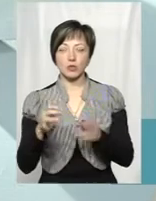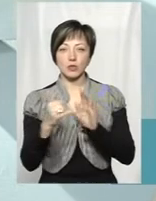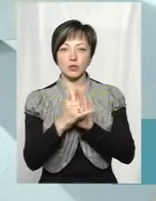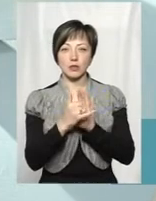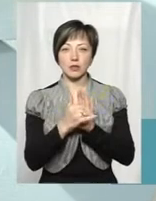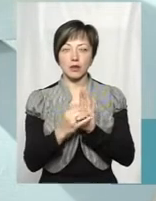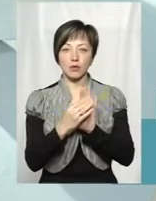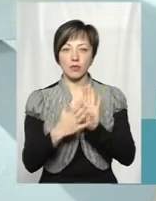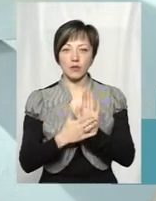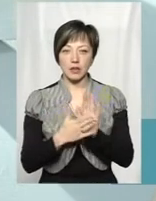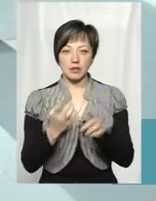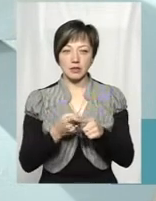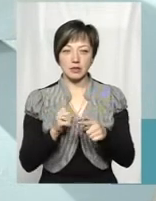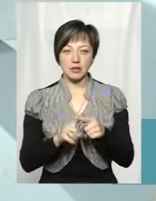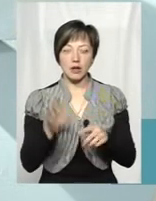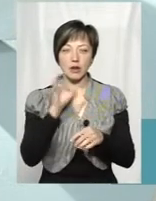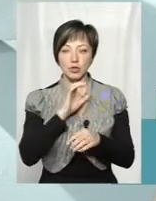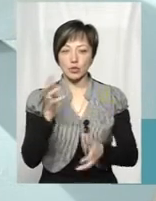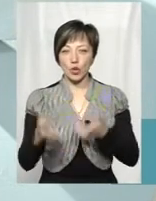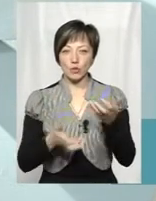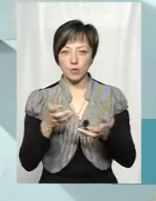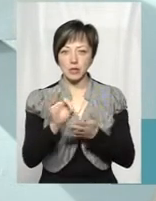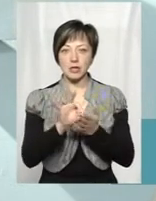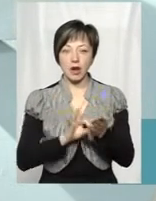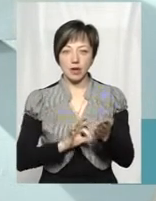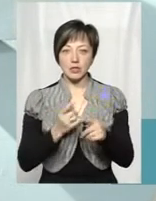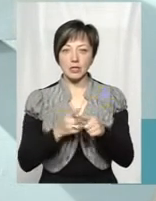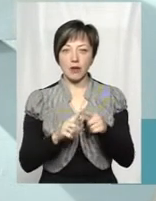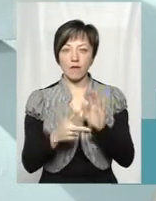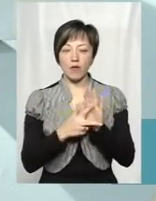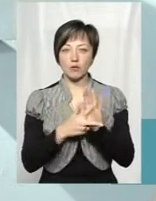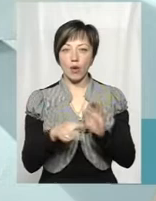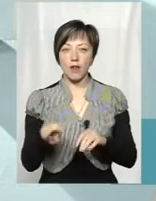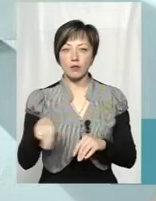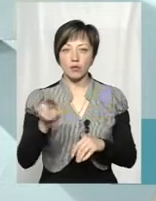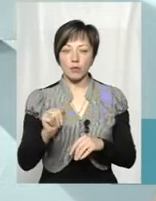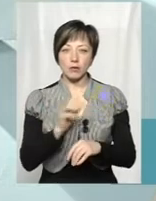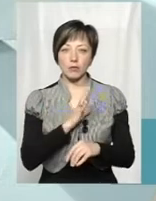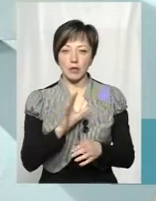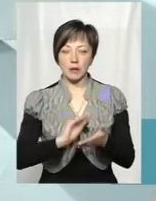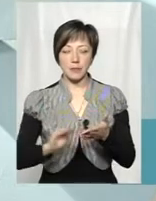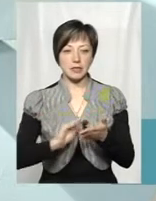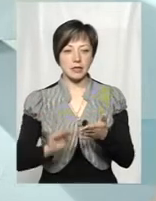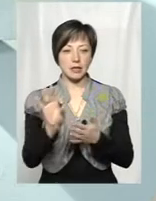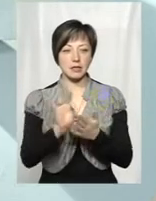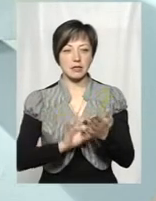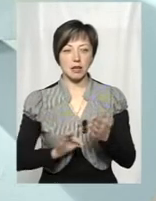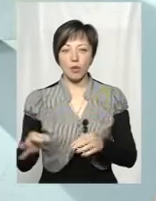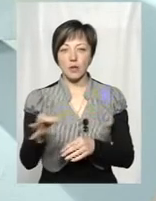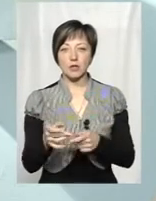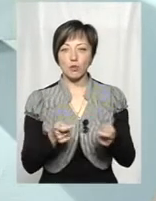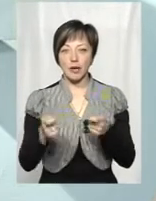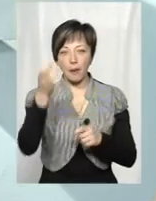ту грабіжницькі розкопки. І зразу ж, це 8 листопада було, 9 листопада ми написали зразу ж на обласне